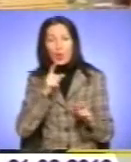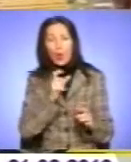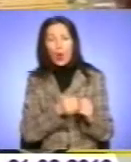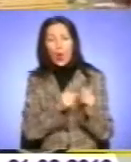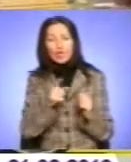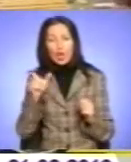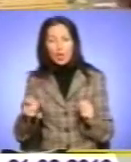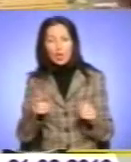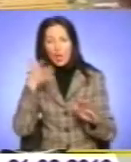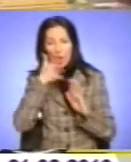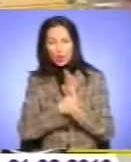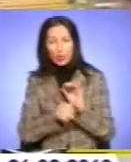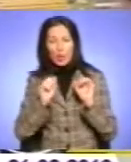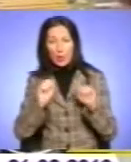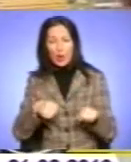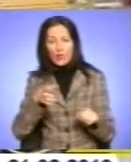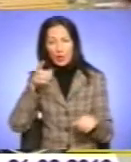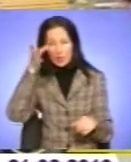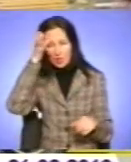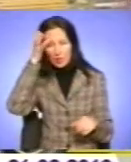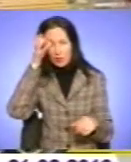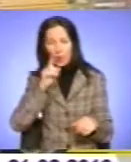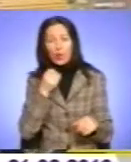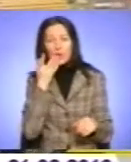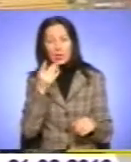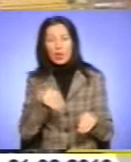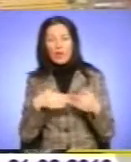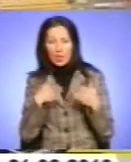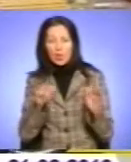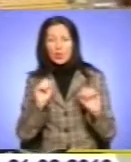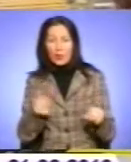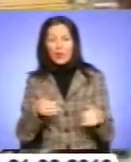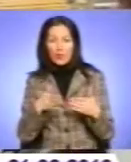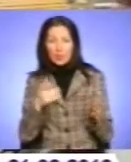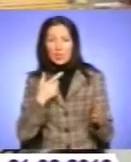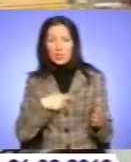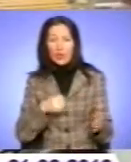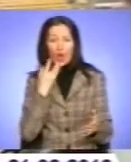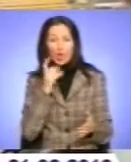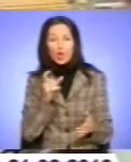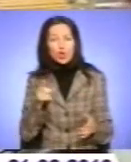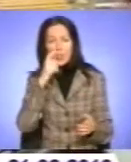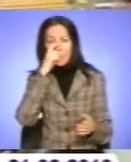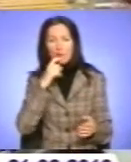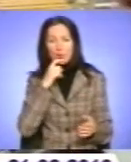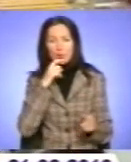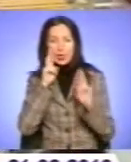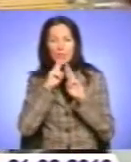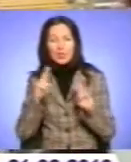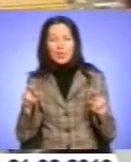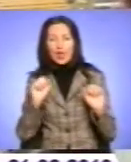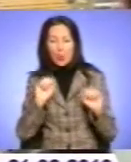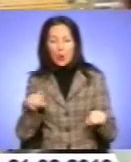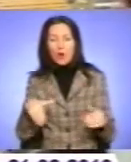ти відкриєш право, то ти відкриєш і себе. Бо коли люди починають, не розуміють правознавства, не знають права